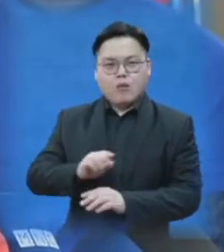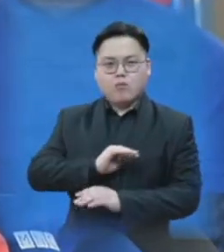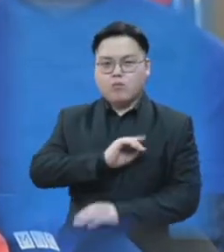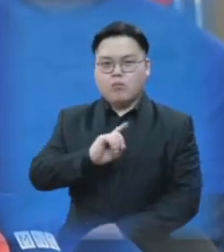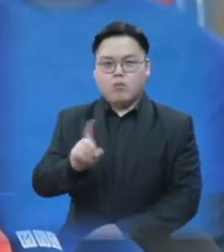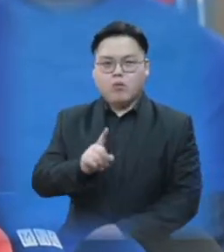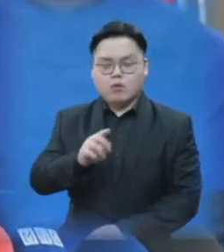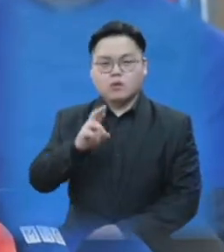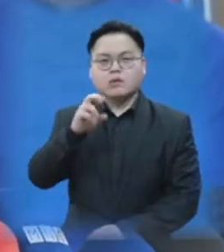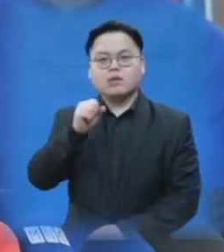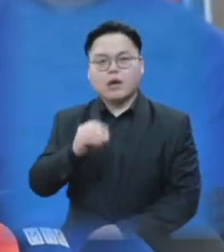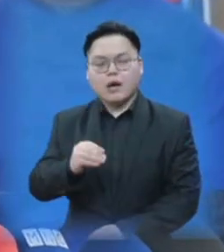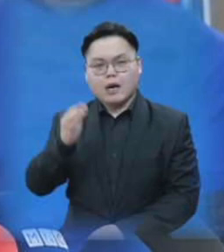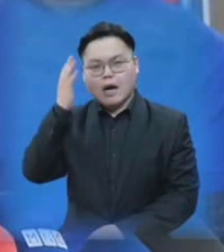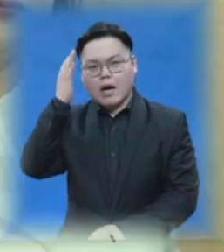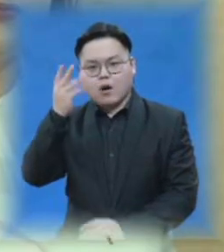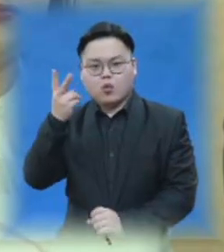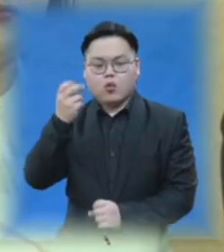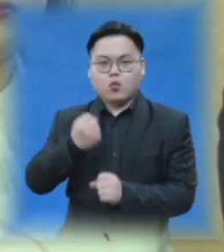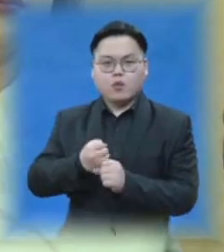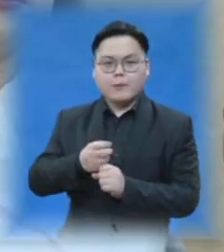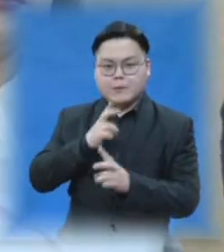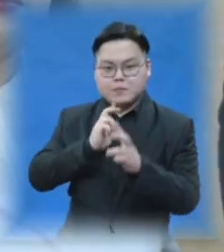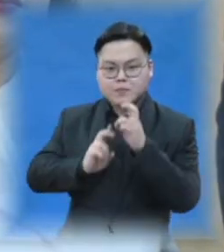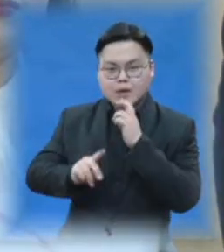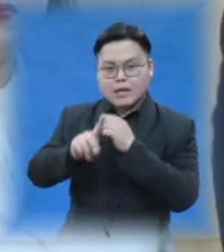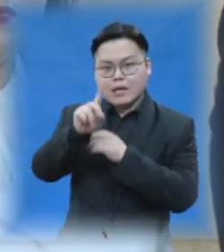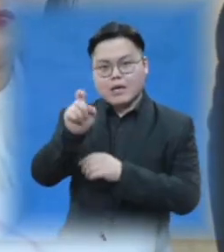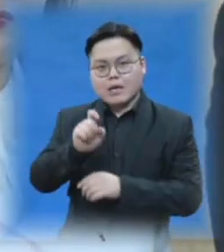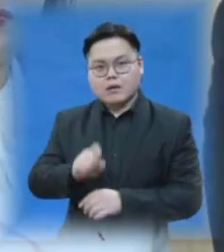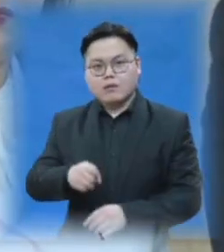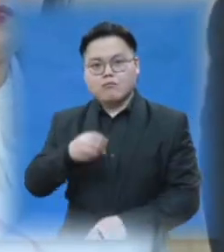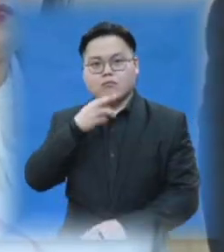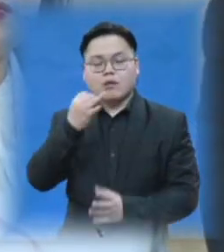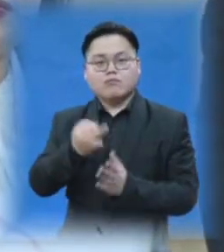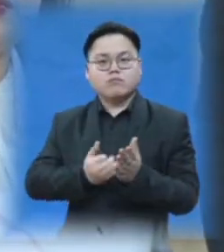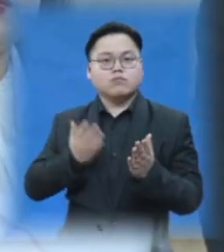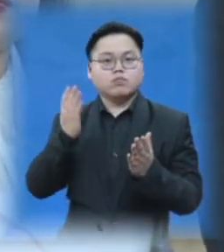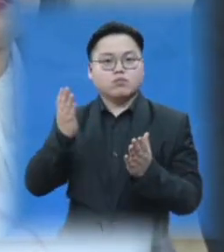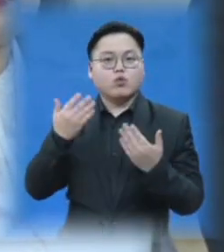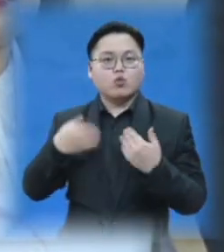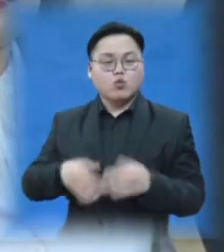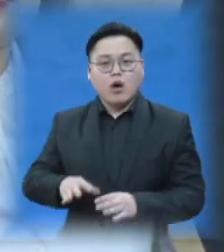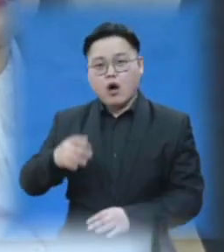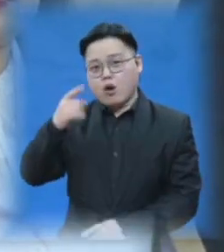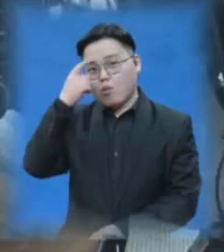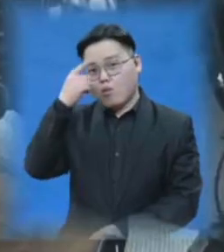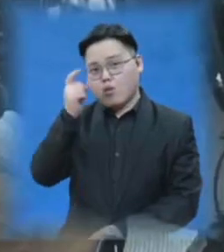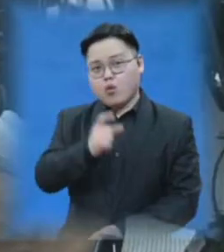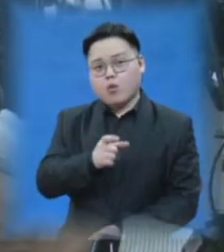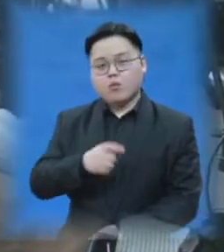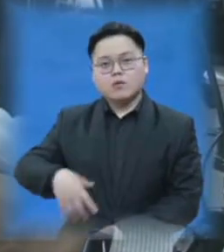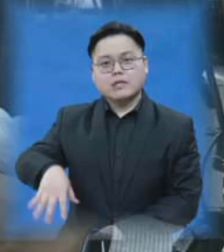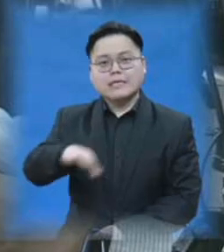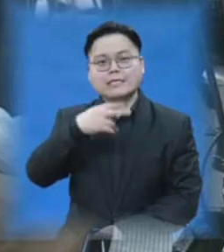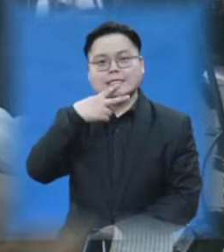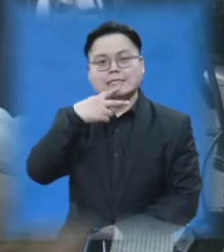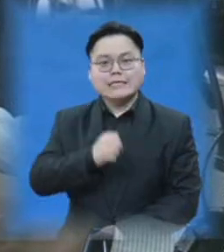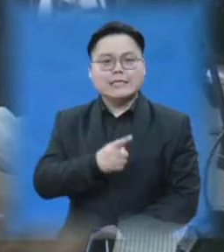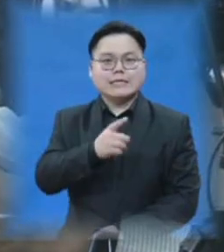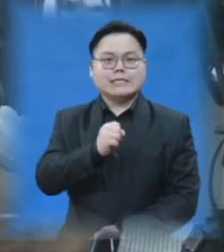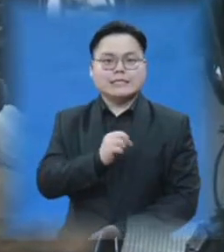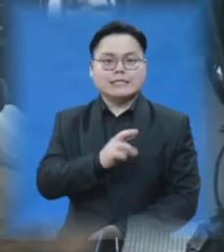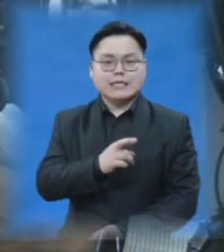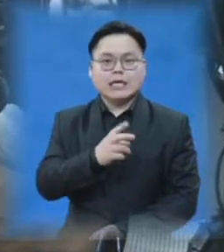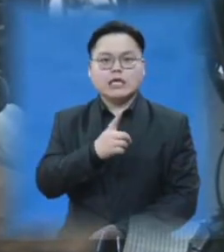арга хэмжээний талаар болон зарим тулгымцсан асуудлаар өнөөдөр мэдээ хэллээ. Энэ үеэр монголчуудын дундаж цалин 1 сая 190 мянга